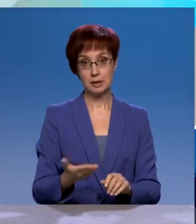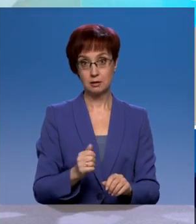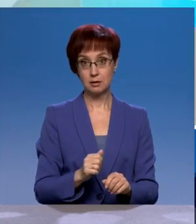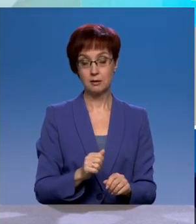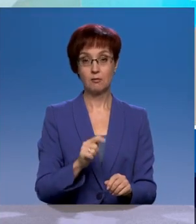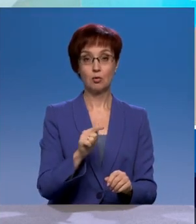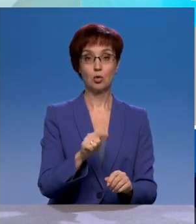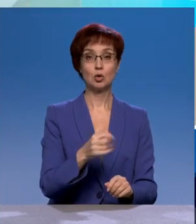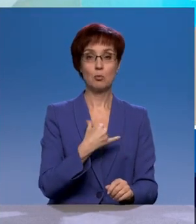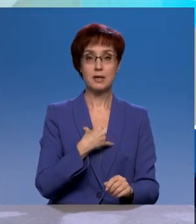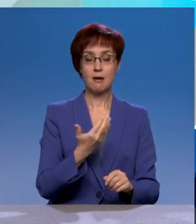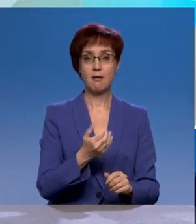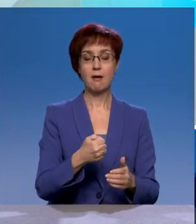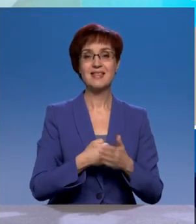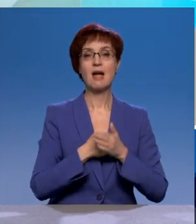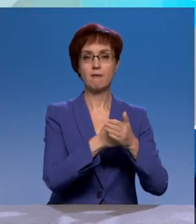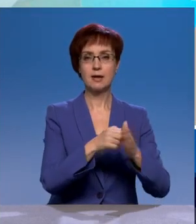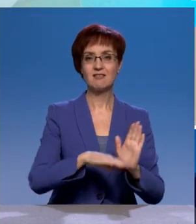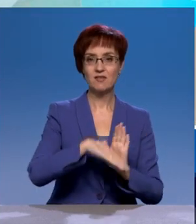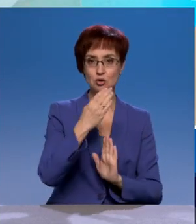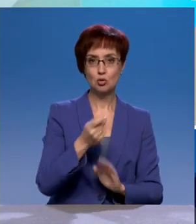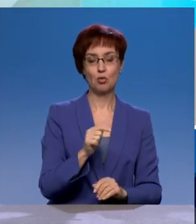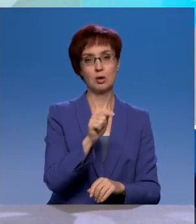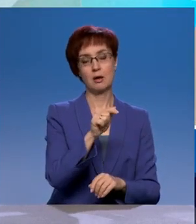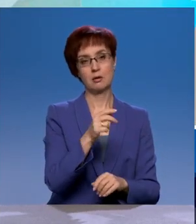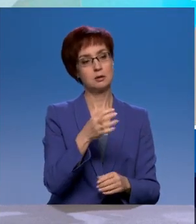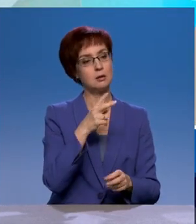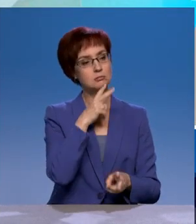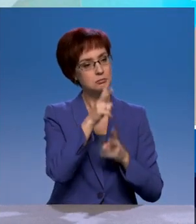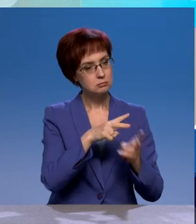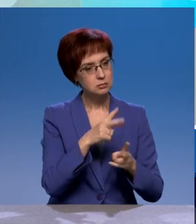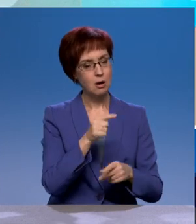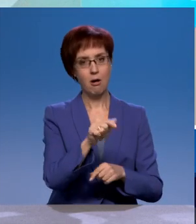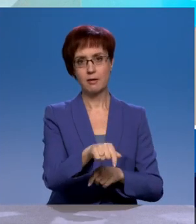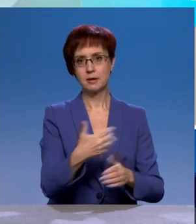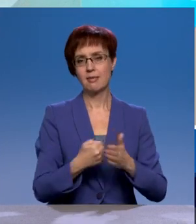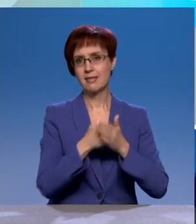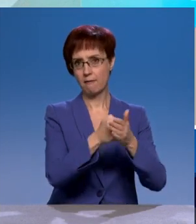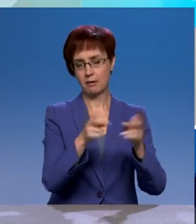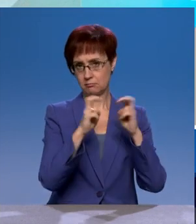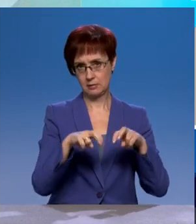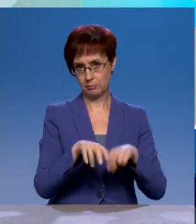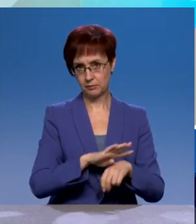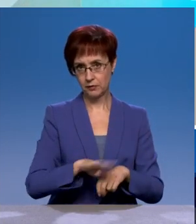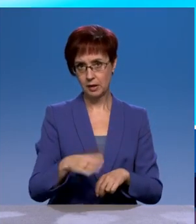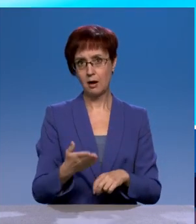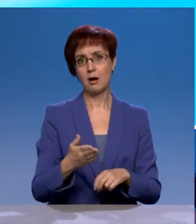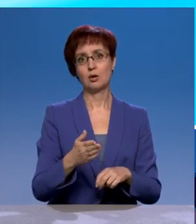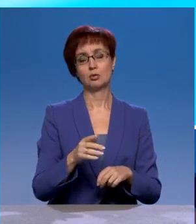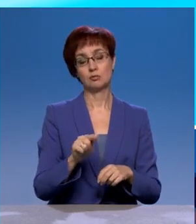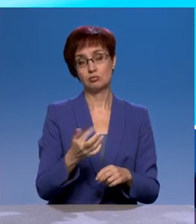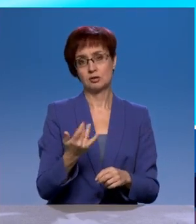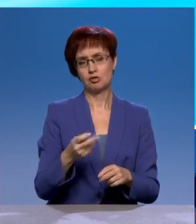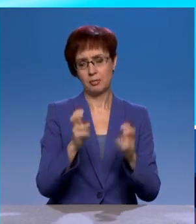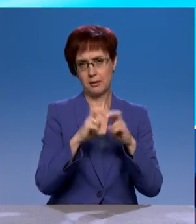не померяют, вес тоже, это уже ни о чем не говорит. Ничего, для чего это? Звонять, проходите, и то есть у